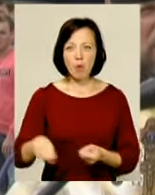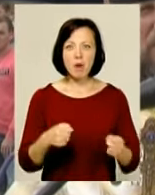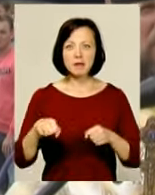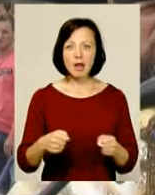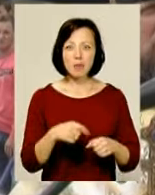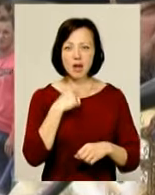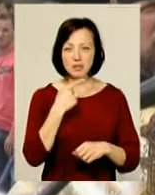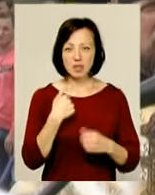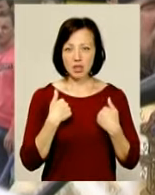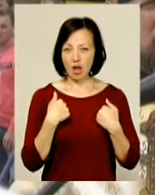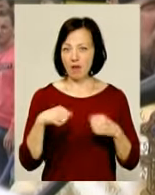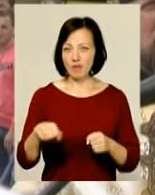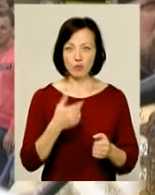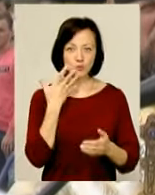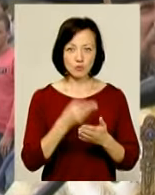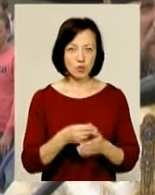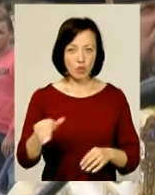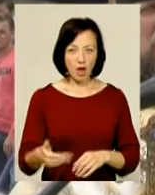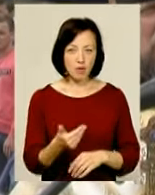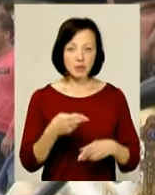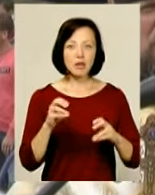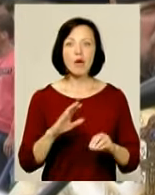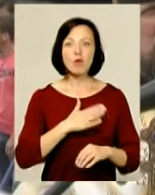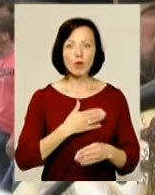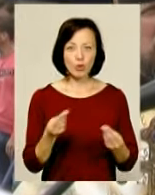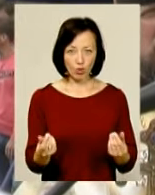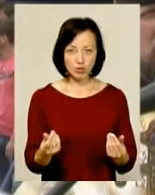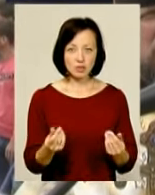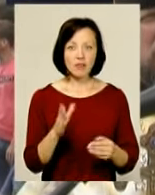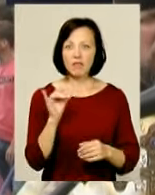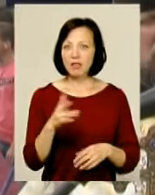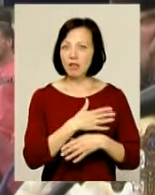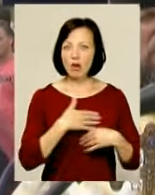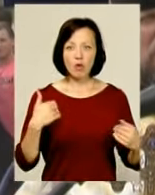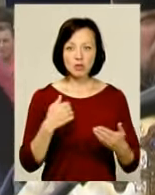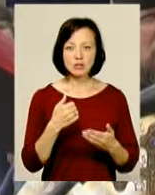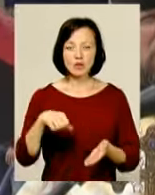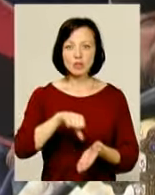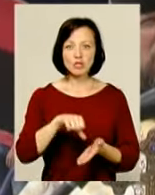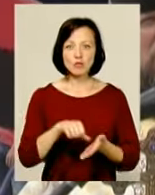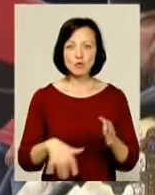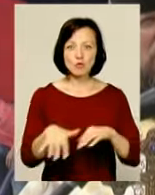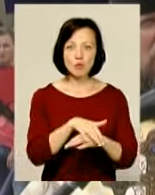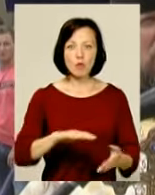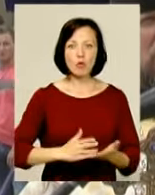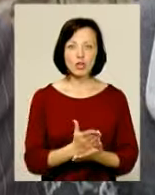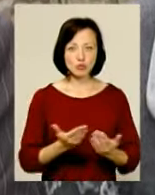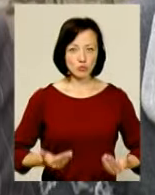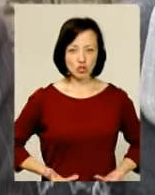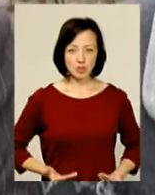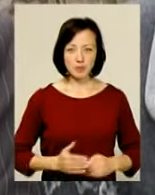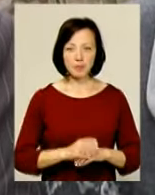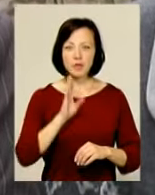і казати – я викопав свою яму, де мої гроші. Він не хоче приймати участь в суспільно-політичному житті.